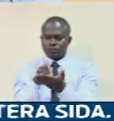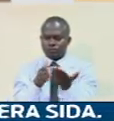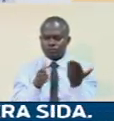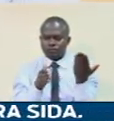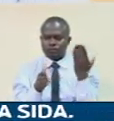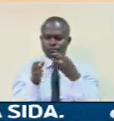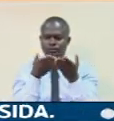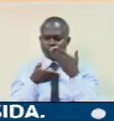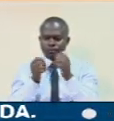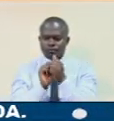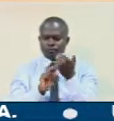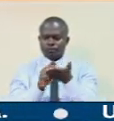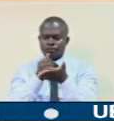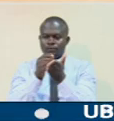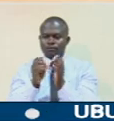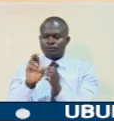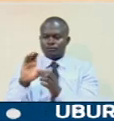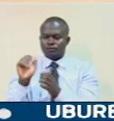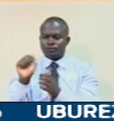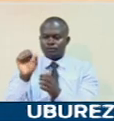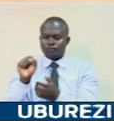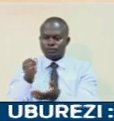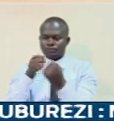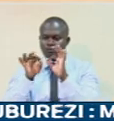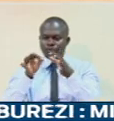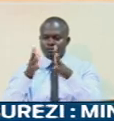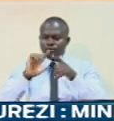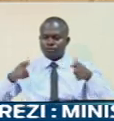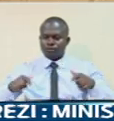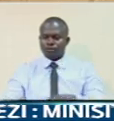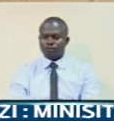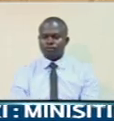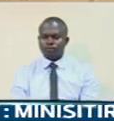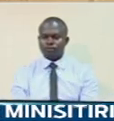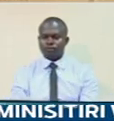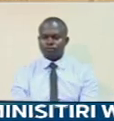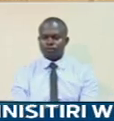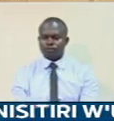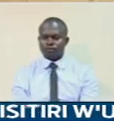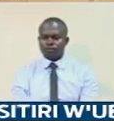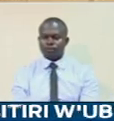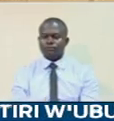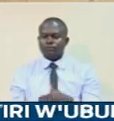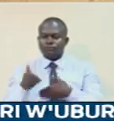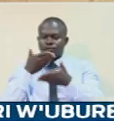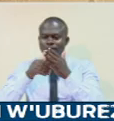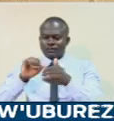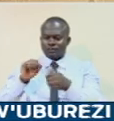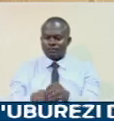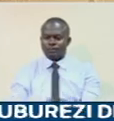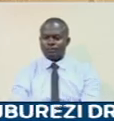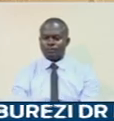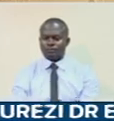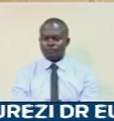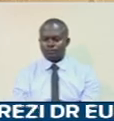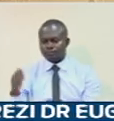Aha twaganiriye nawe dufashijwe na Dorcas Nishimwe usemura ururimi rw'amarenga. Ikibazo cya mbere gihari ni ukubura amakuru ku bantu bafite ubumuga bwo